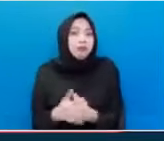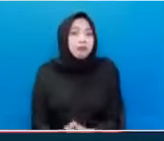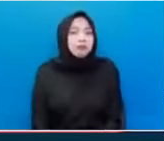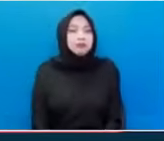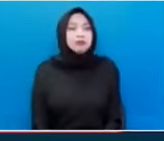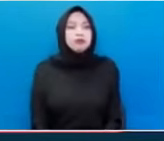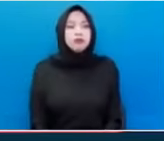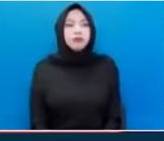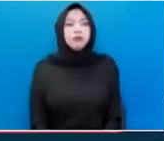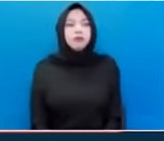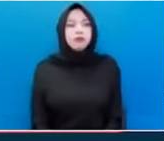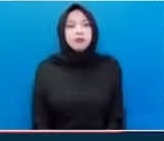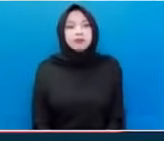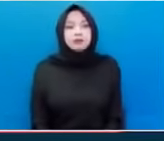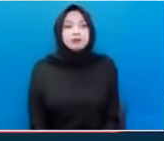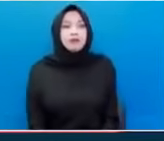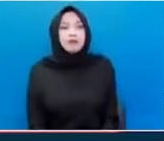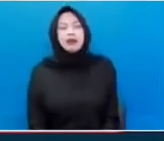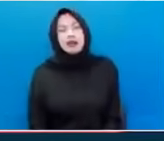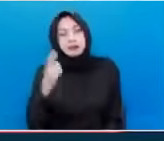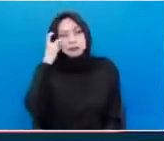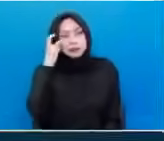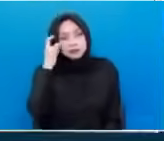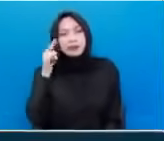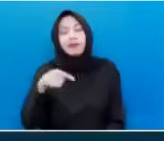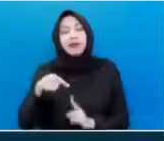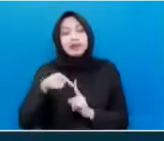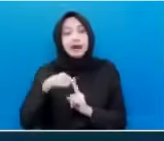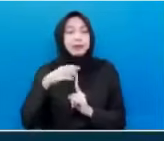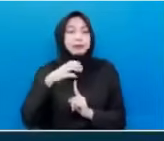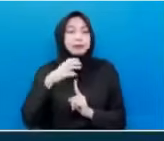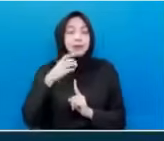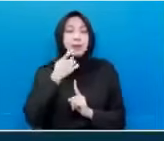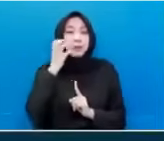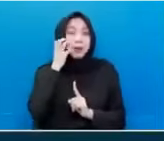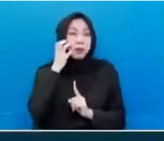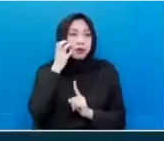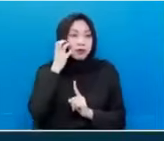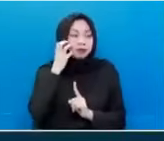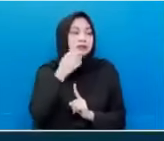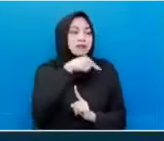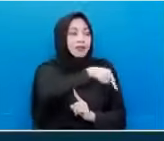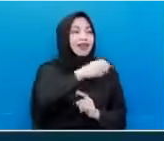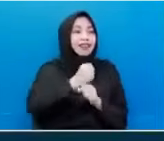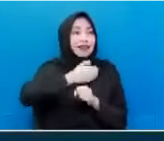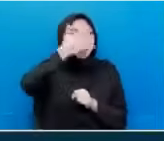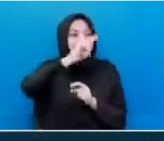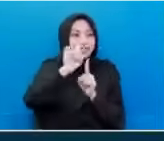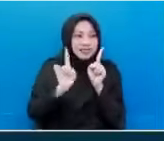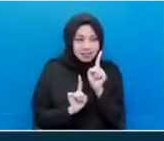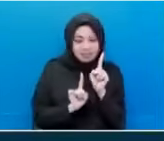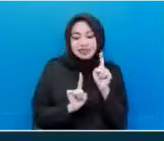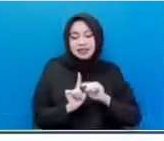kalau kita lihat kebutuhan sudah pasti buat seorang presiden terpilih ya walaupun Pak Jokowi menempatkan anaknya tapi mas Gibran ini kan dalam posisi